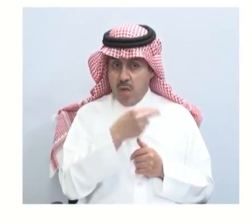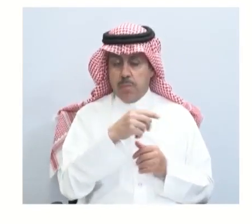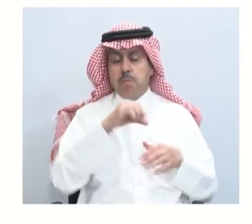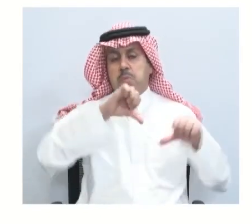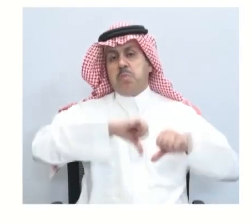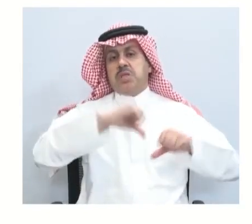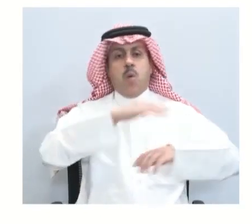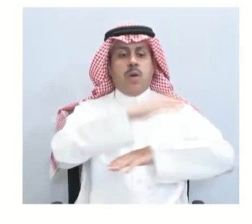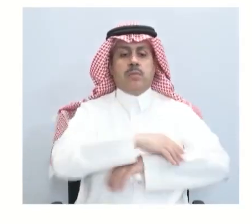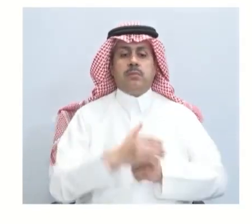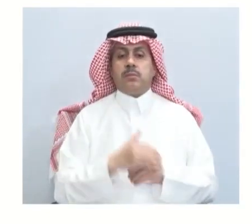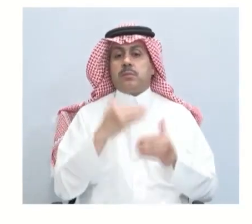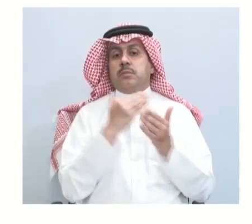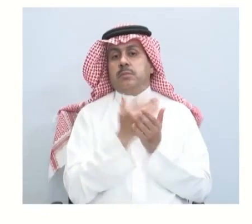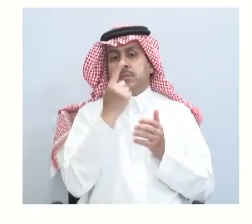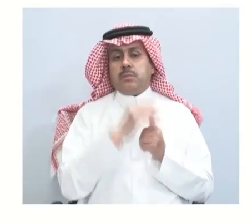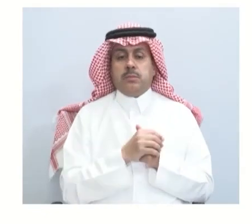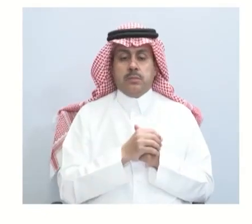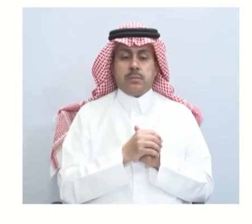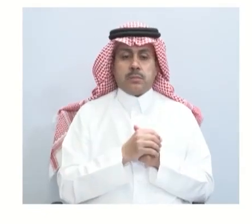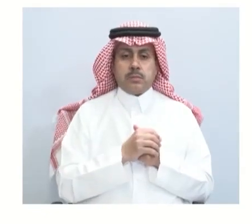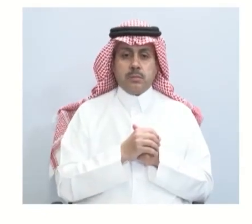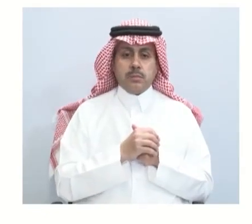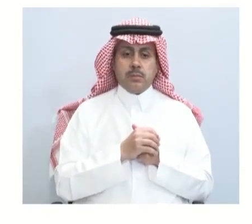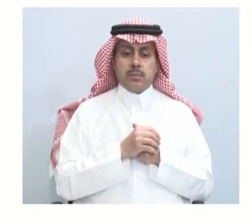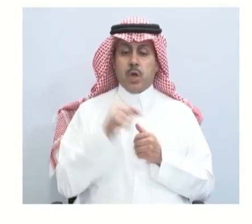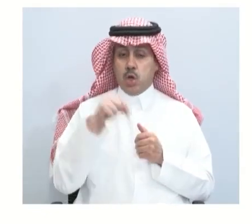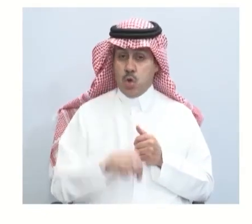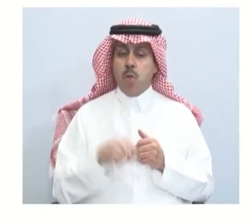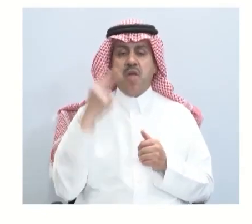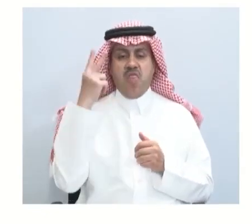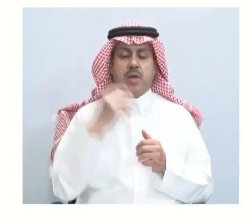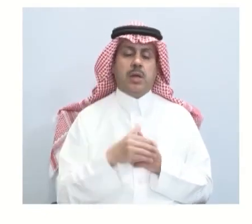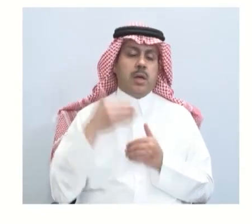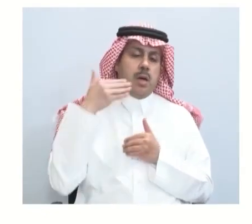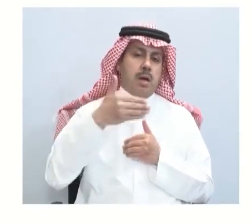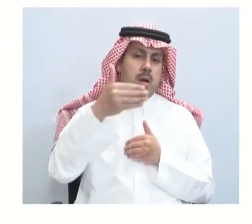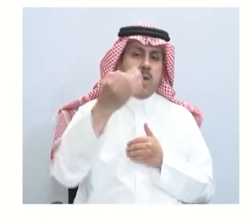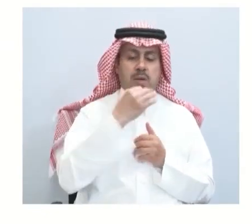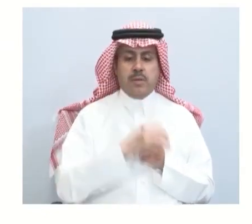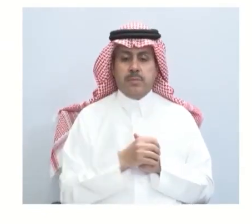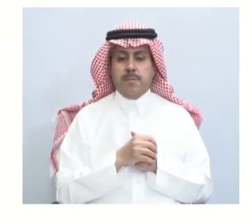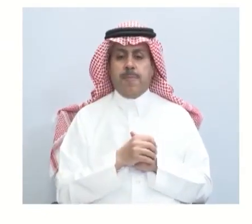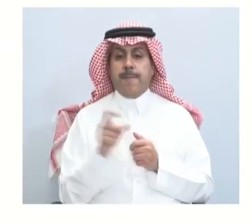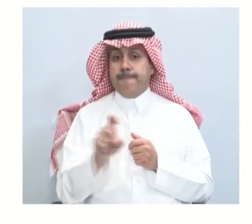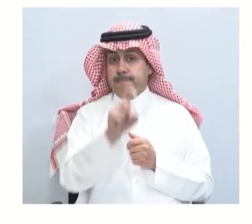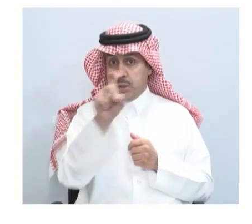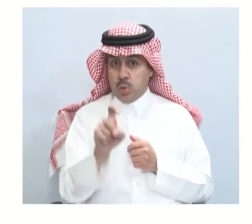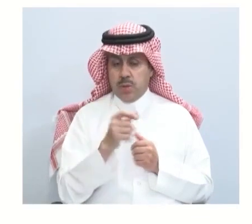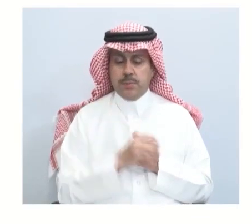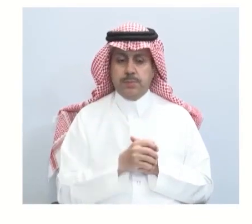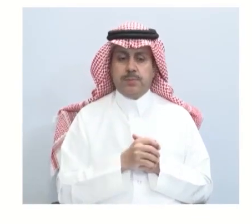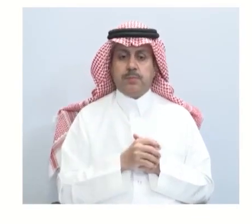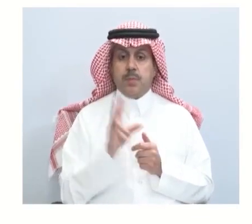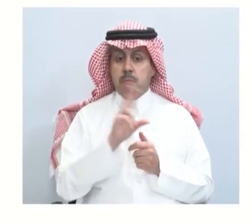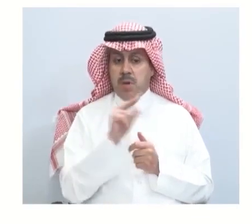وكان درسنا هو الدرس الاول ودرسنا اليوم باذن الله هو الدرس الثاني لاكمال الحديث ناتي الى سؤال نطرحه اليكم